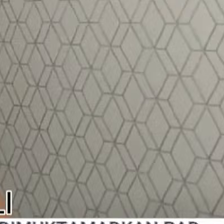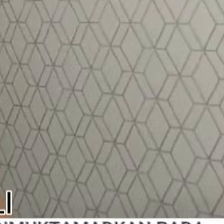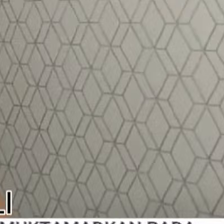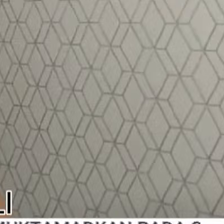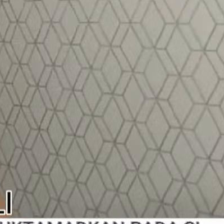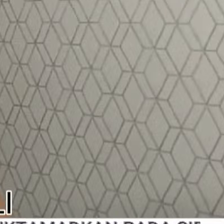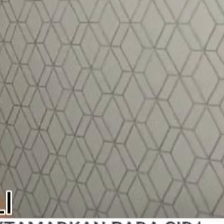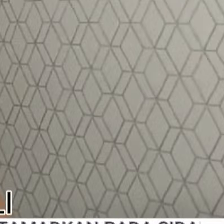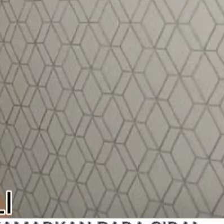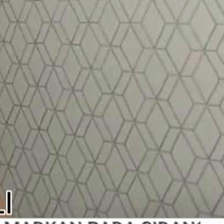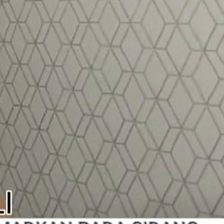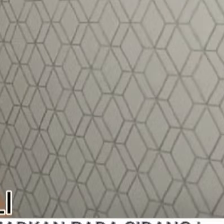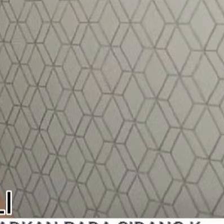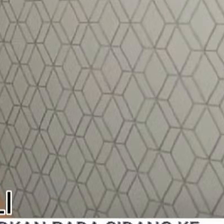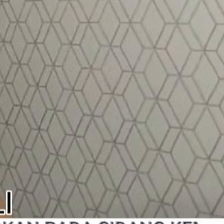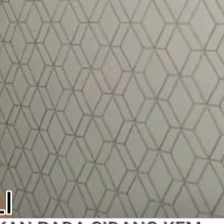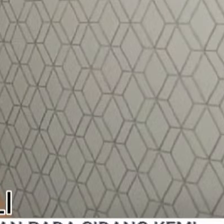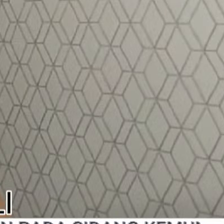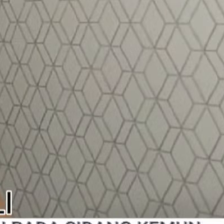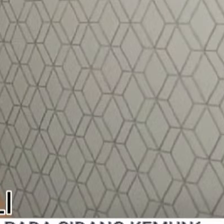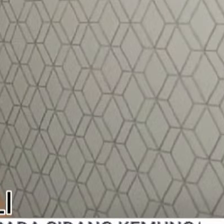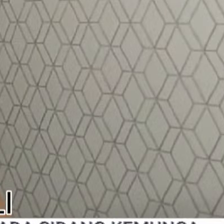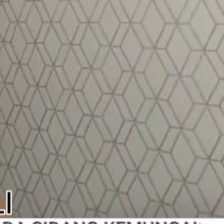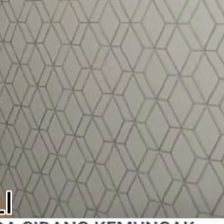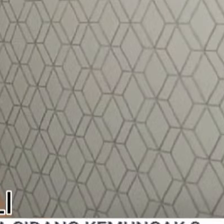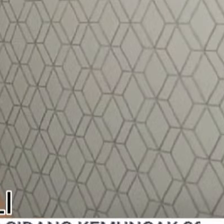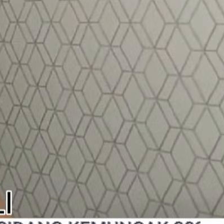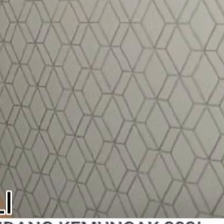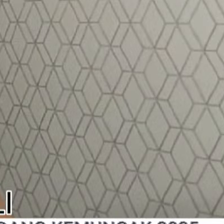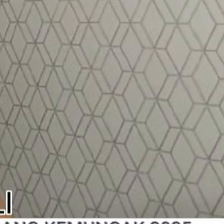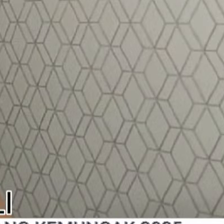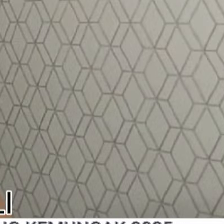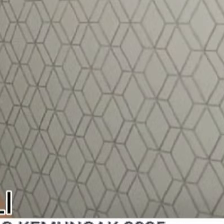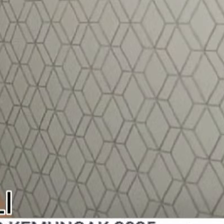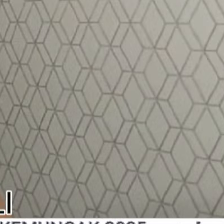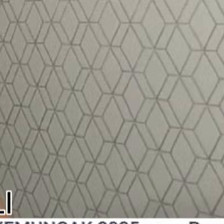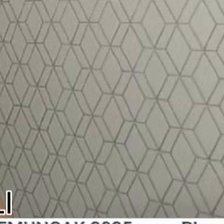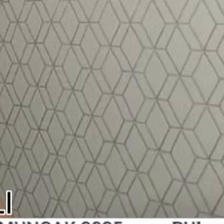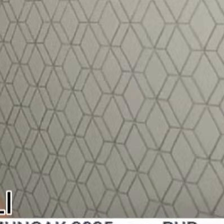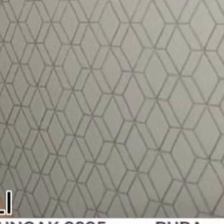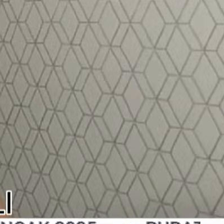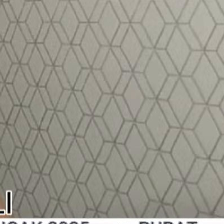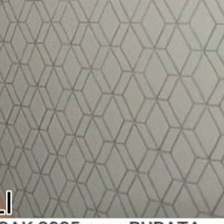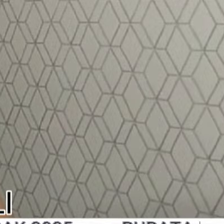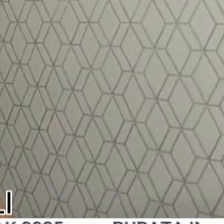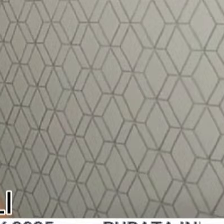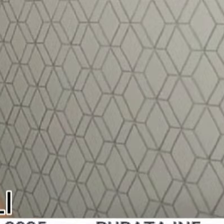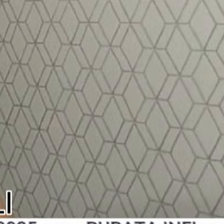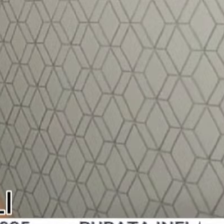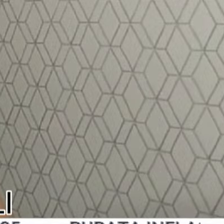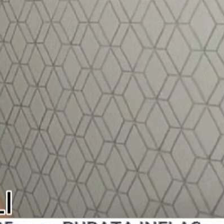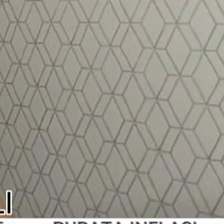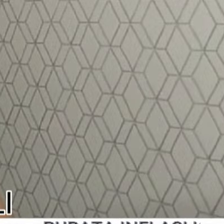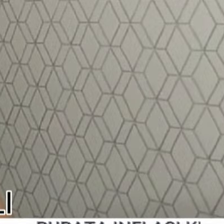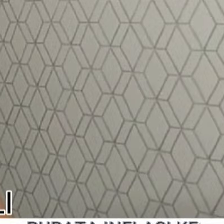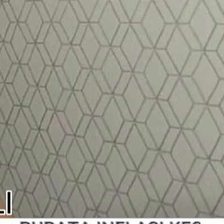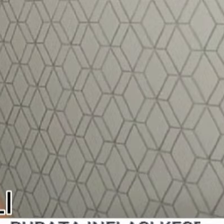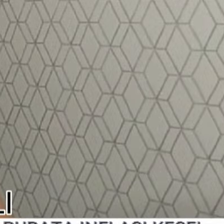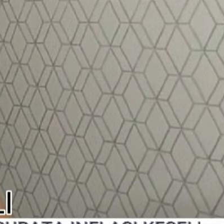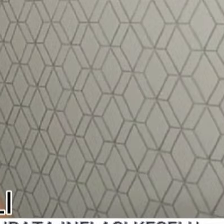Nama saya Nazra Biar Tuasih, berumur 35 tahun. Saya dari suku kaum Jakun. Saya berasal